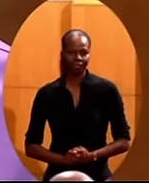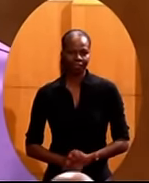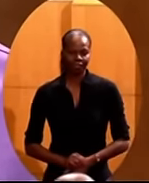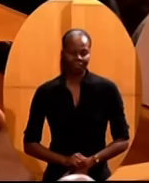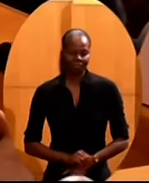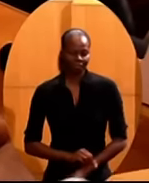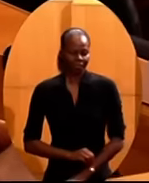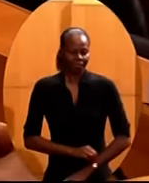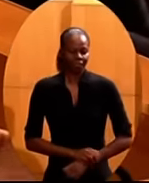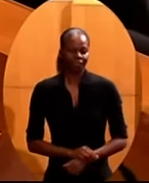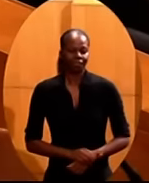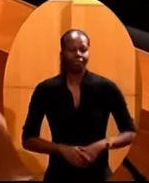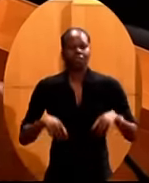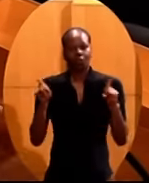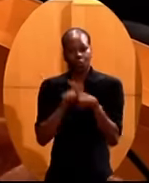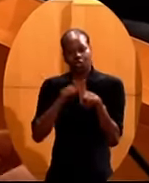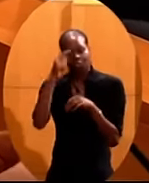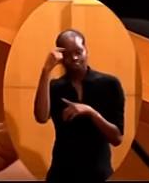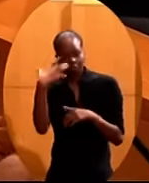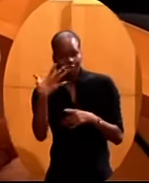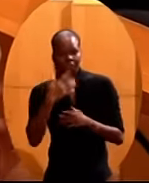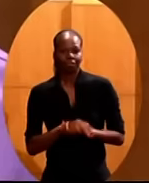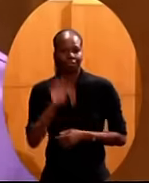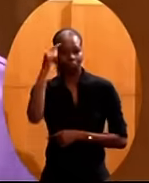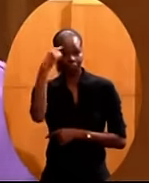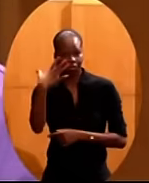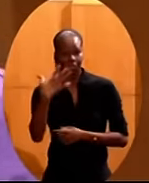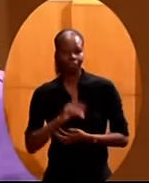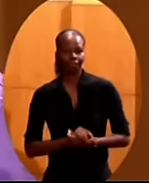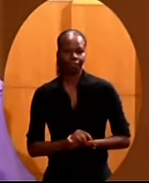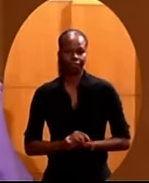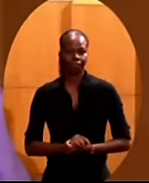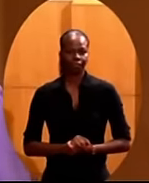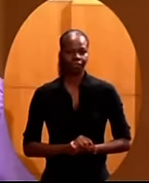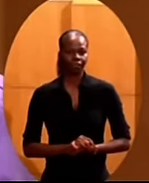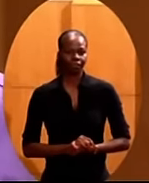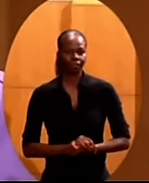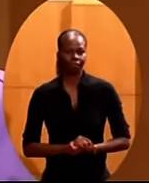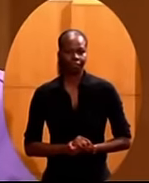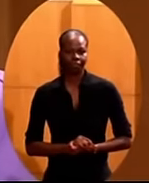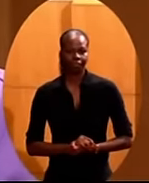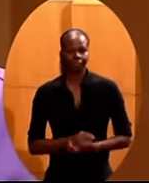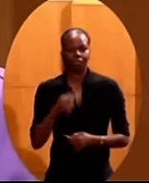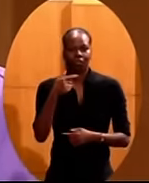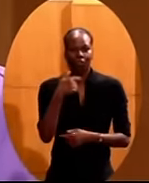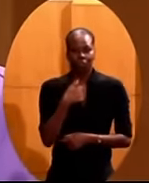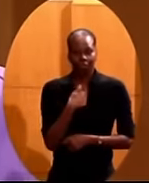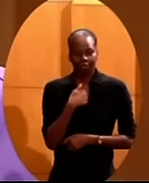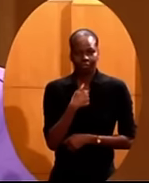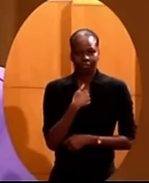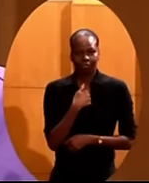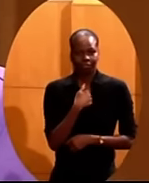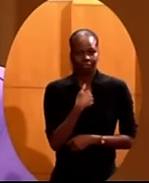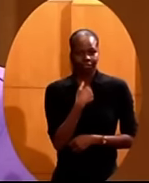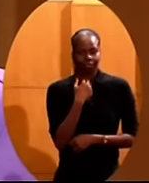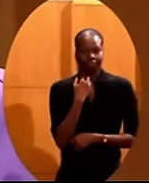chelchf et à cet égard et à cet égard je me retourne déjà vers